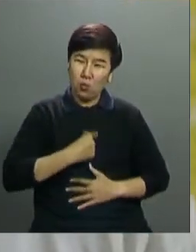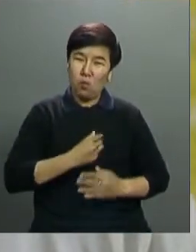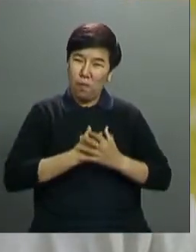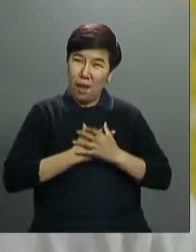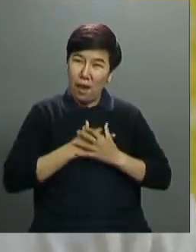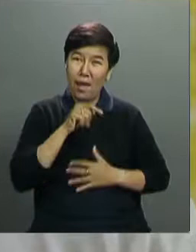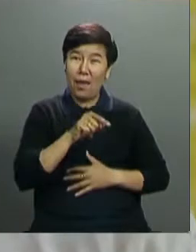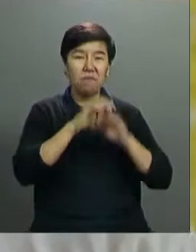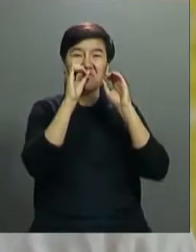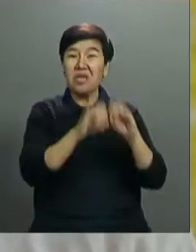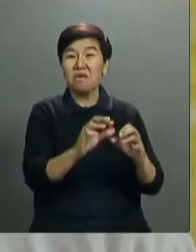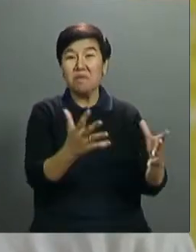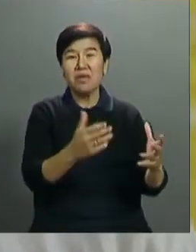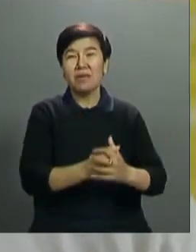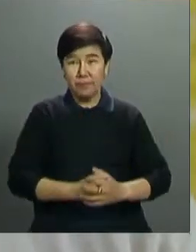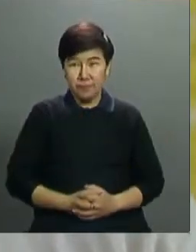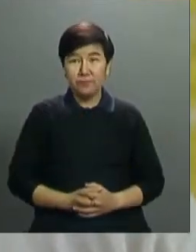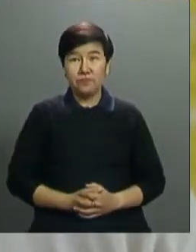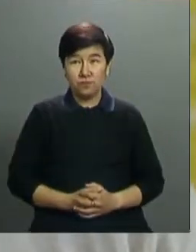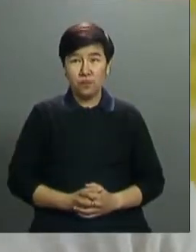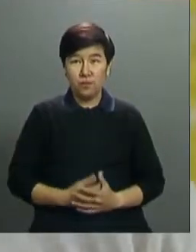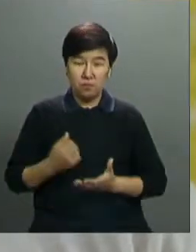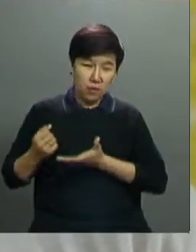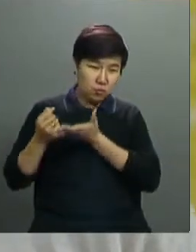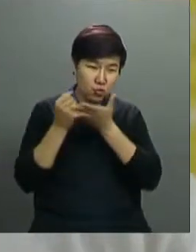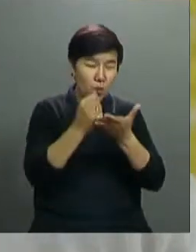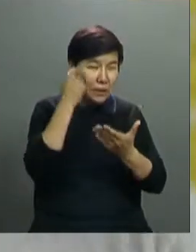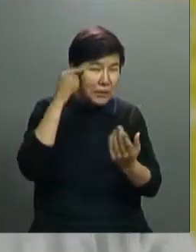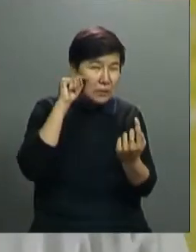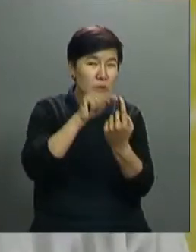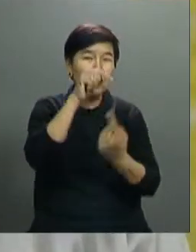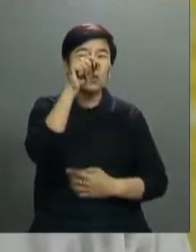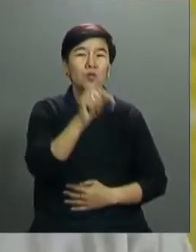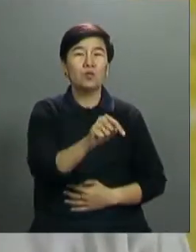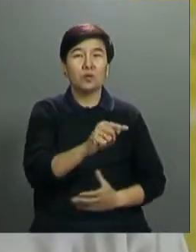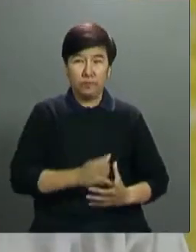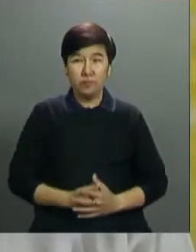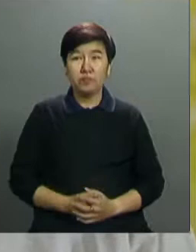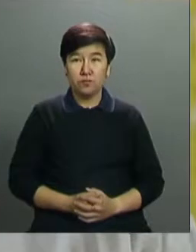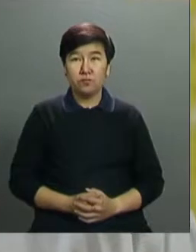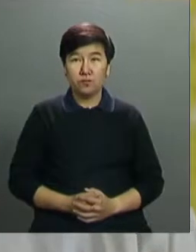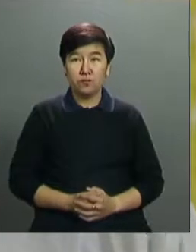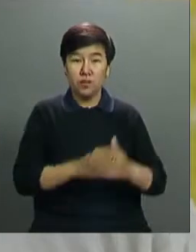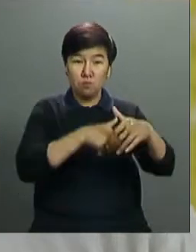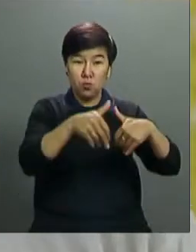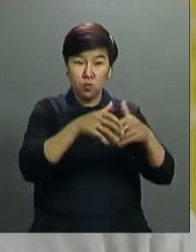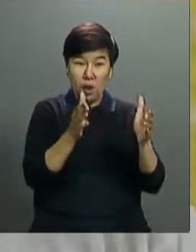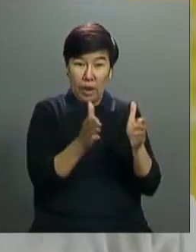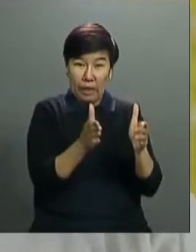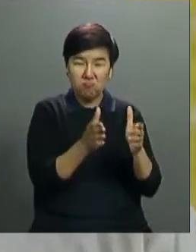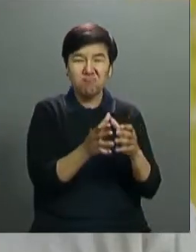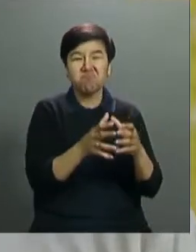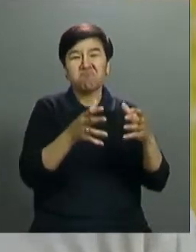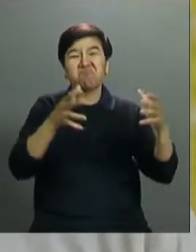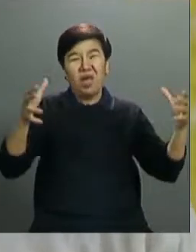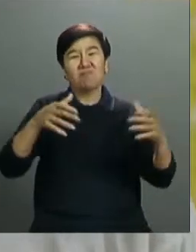ไม่ทิ้งมันวันหนึ่งที่เกิดอะไรขึ้นกับชุมชนสามแพร่งมันจะไม่ใช่แค่เรื่องของคนเล็กๆน้อยๆแล้วมันเป็นเรื่องของคนทุ